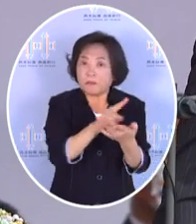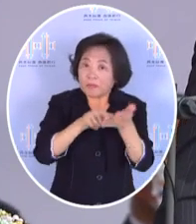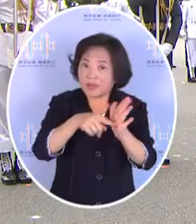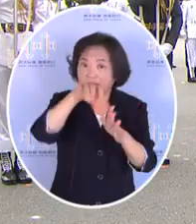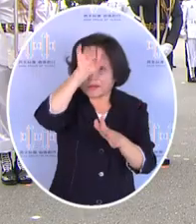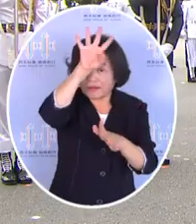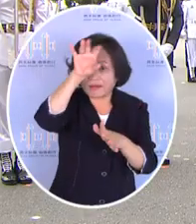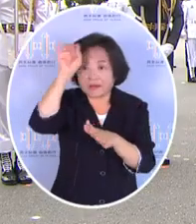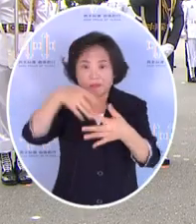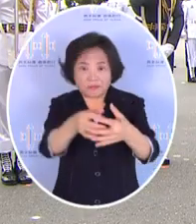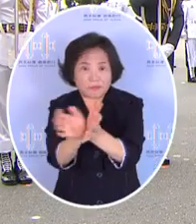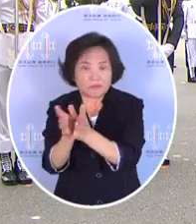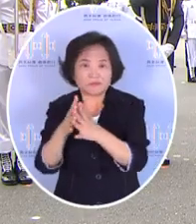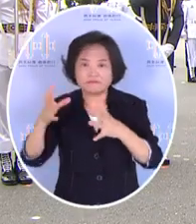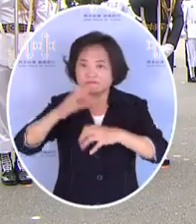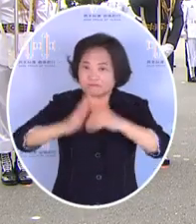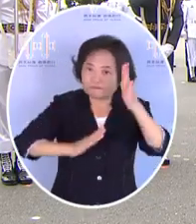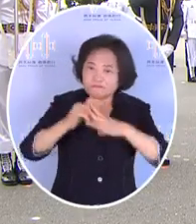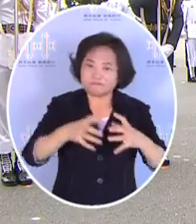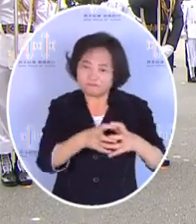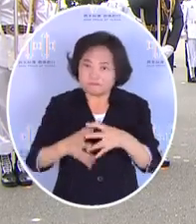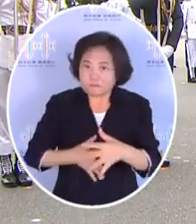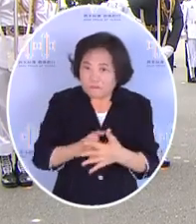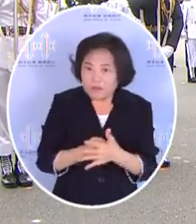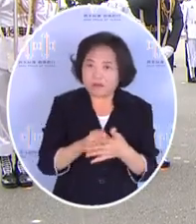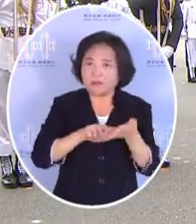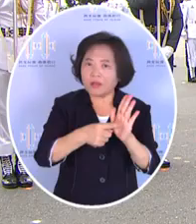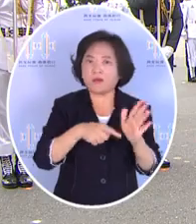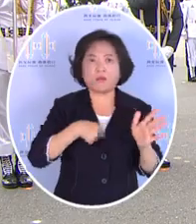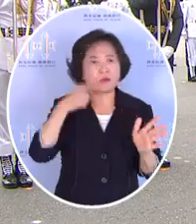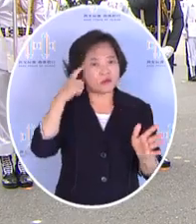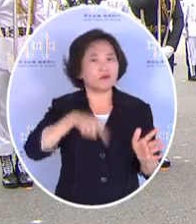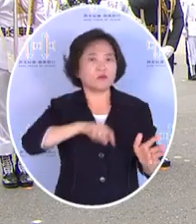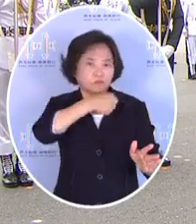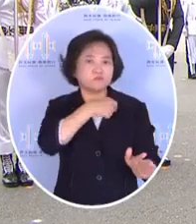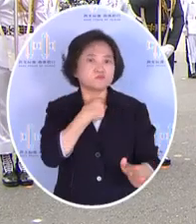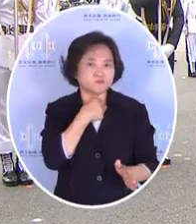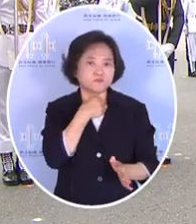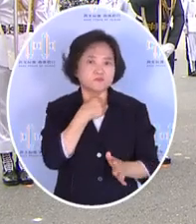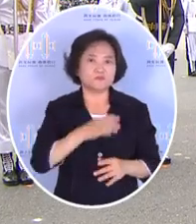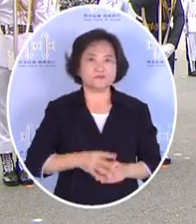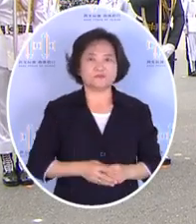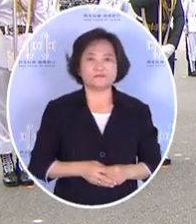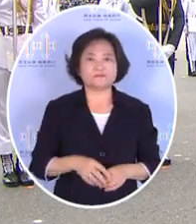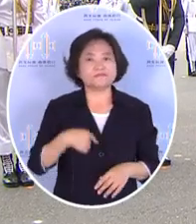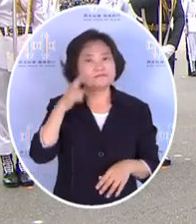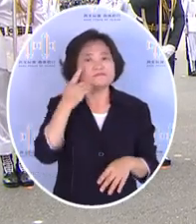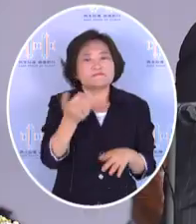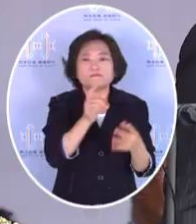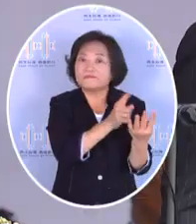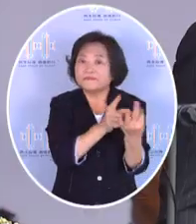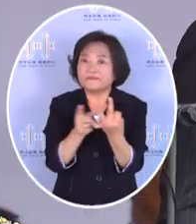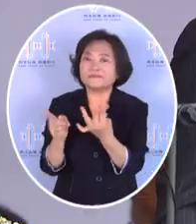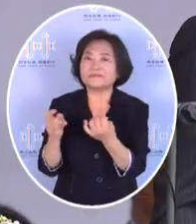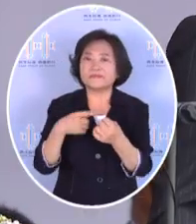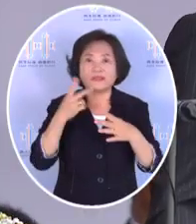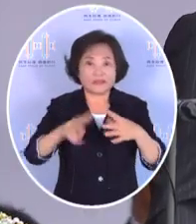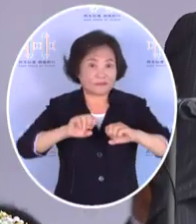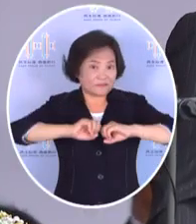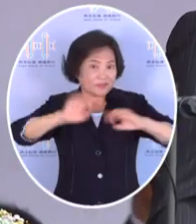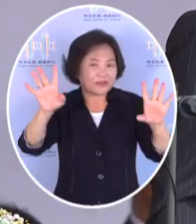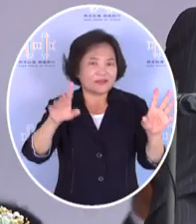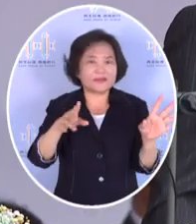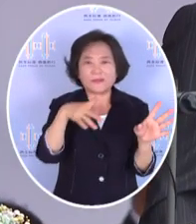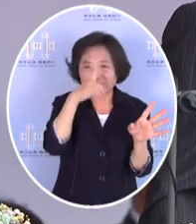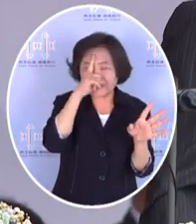作、团结、表达立场的表现。我想透过这些例子，呼吁并且